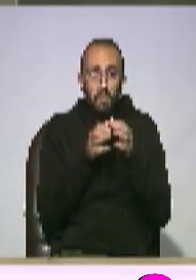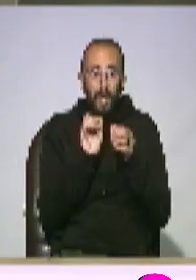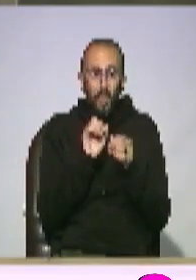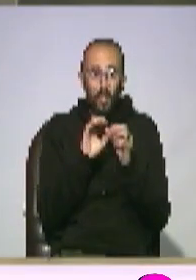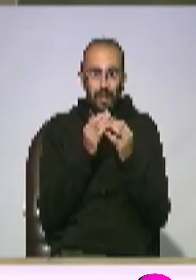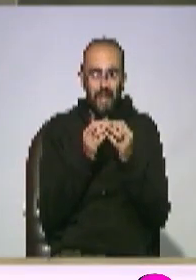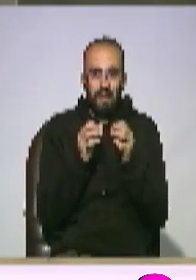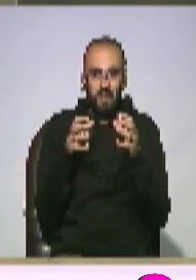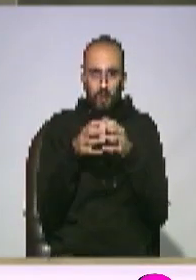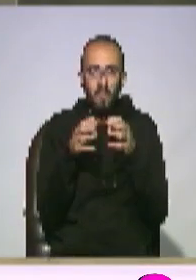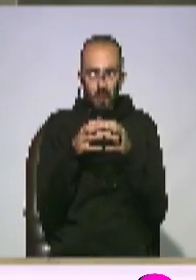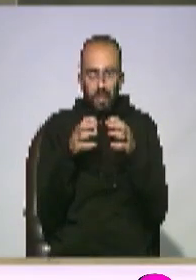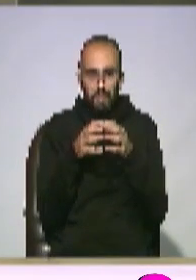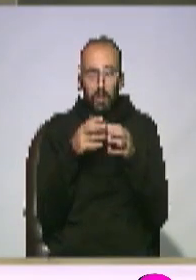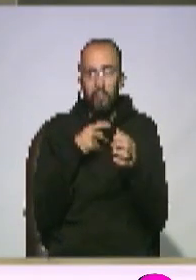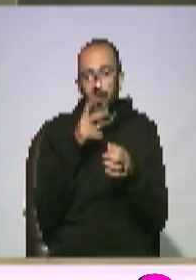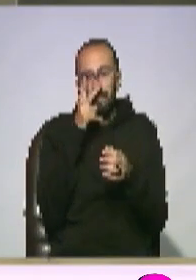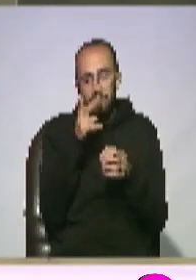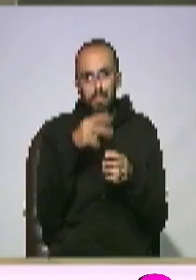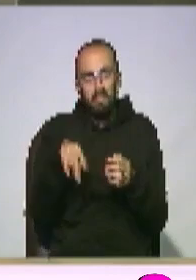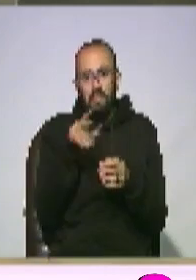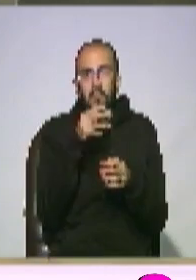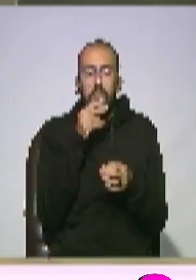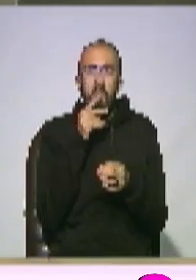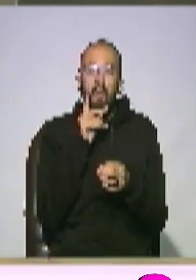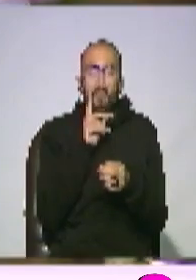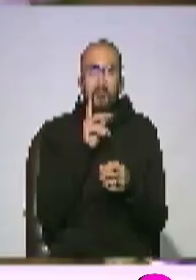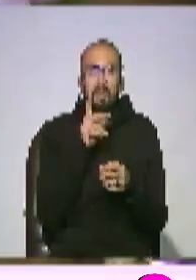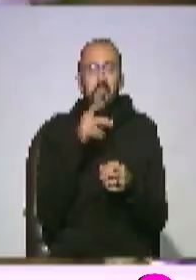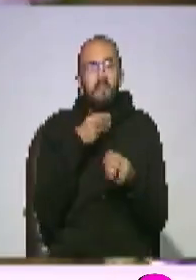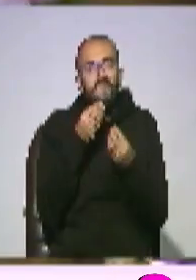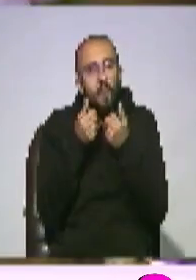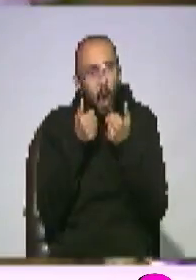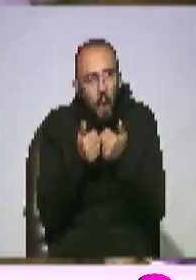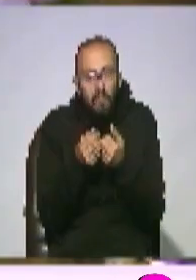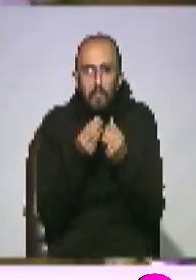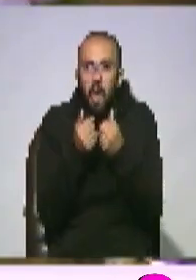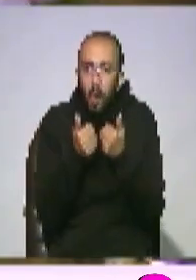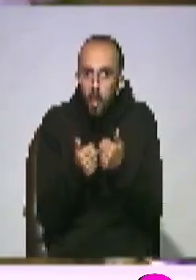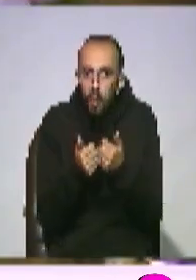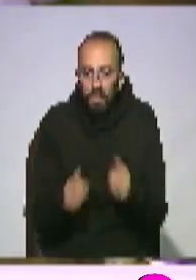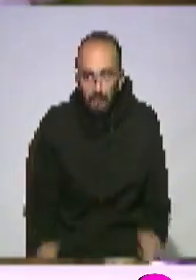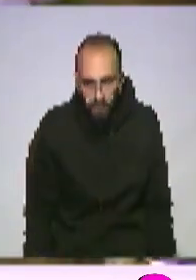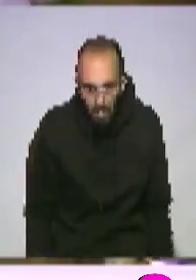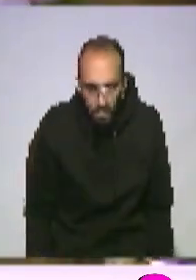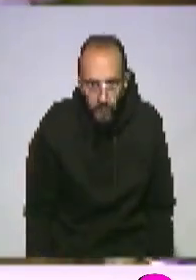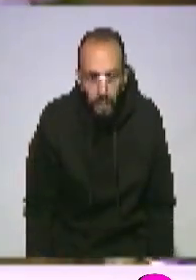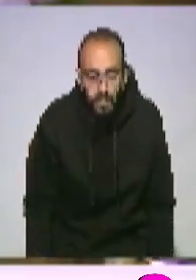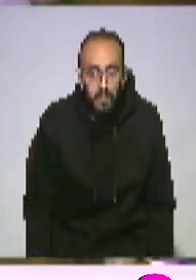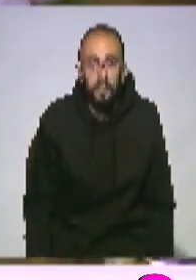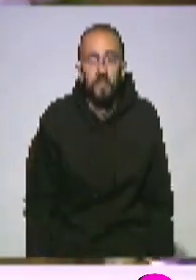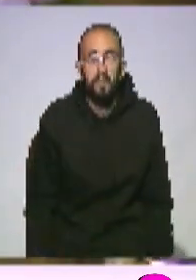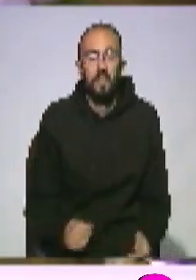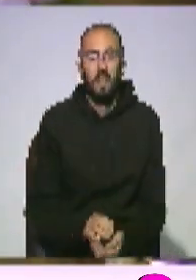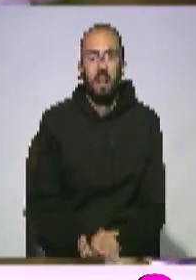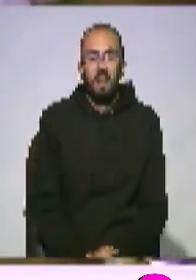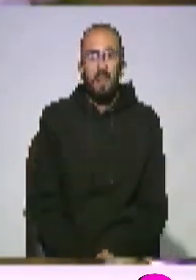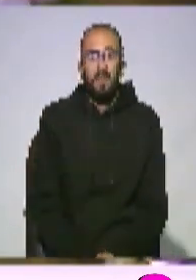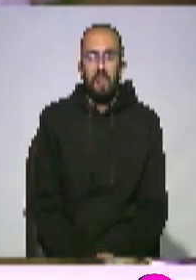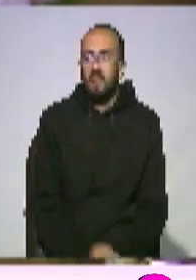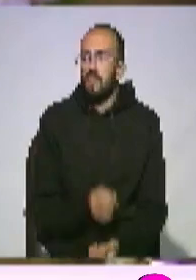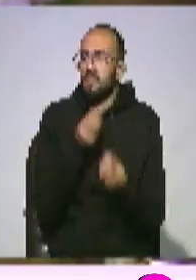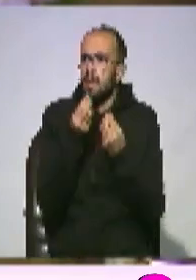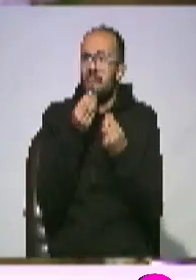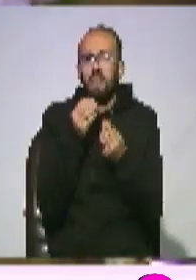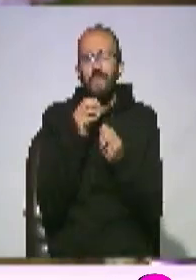انا شايف اسرتي عامله ازاي، او شايف ان الاب والام قد ايه متفاهمين مع بعض، على عكس اللي يكون في غياب يعني